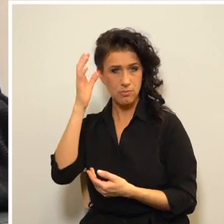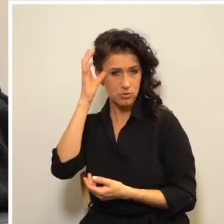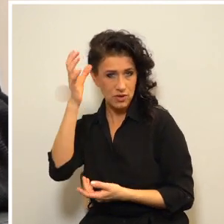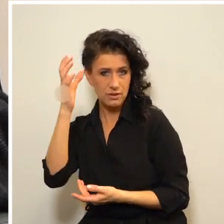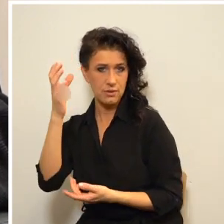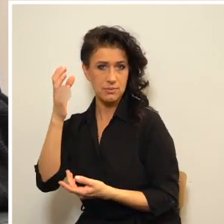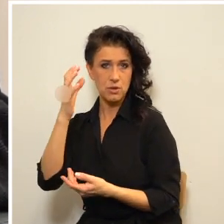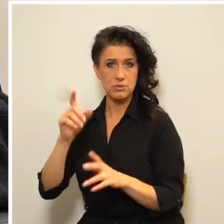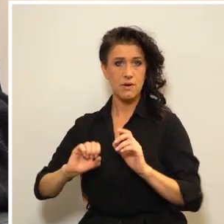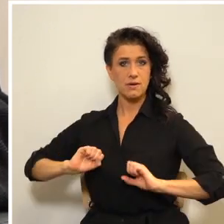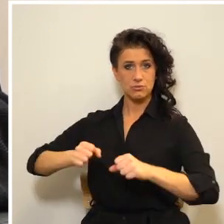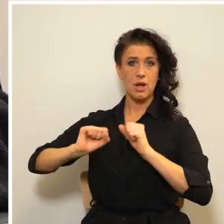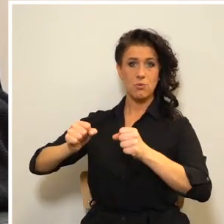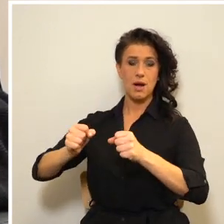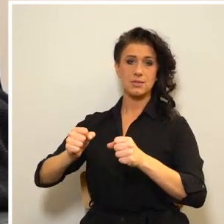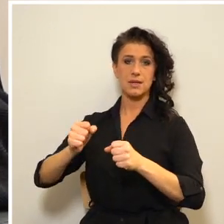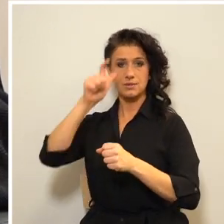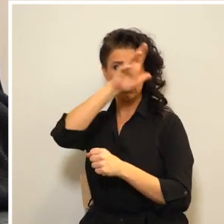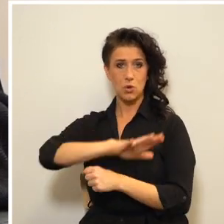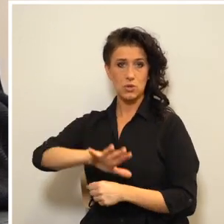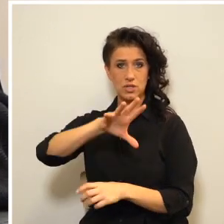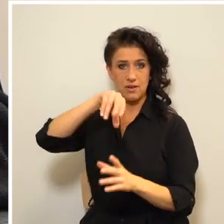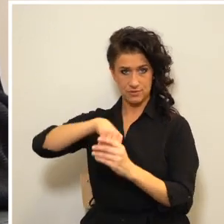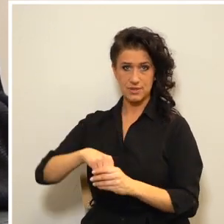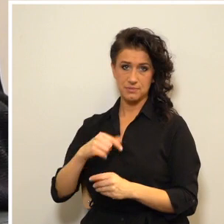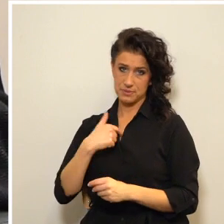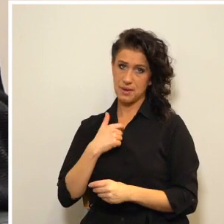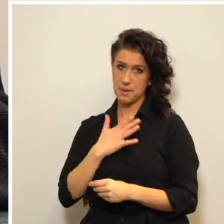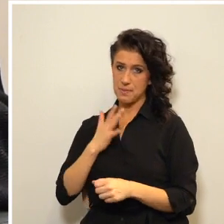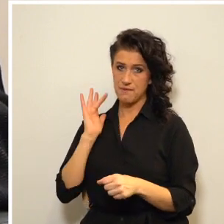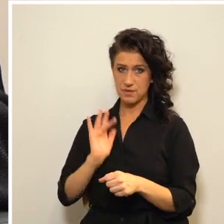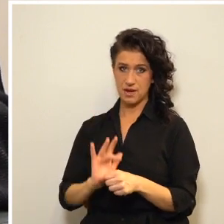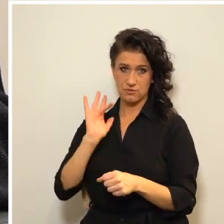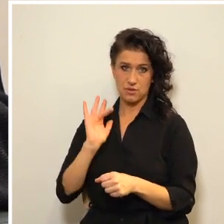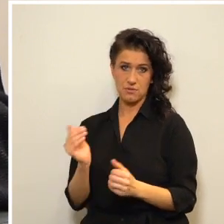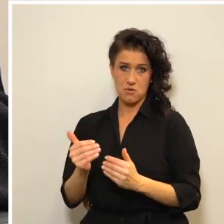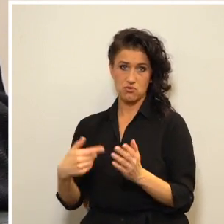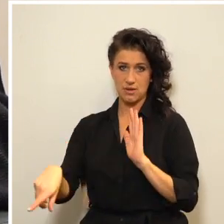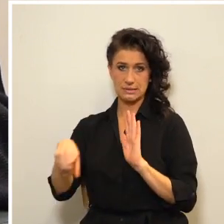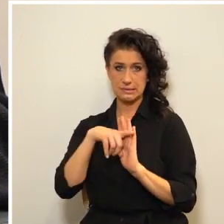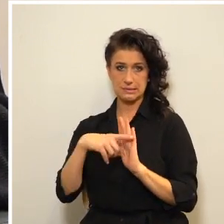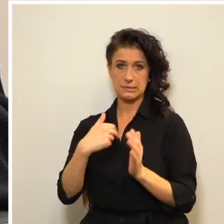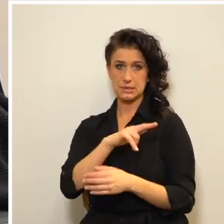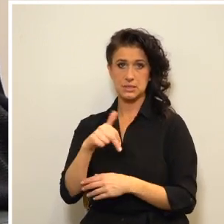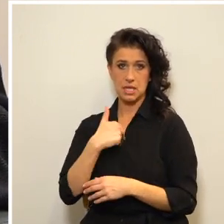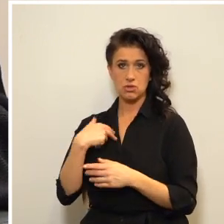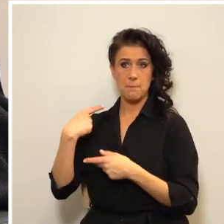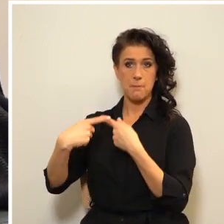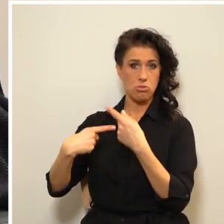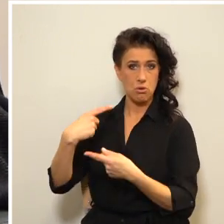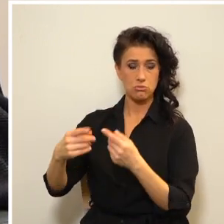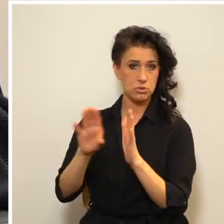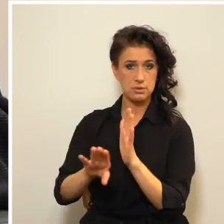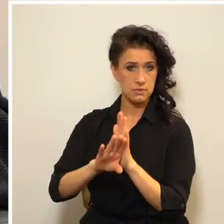fundusz funkcjonująca w danym społeczeństwie Ja mam ciągle wrażenie Boże jestem zbytni pesymistą że w naszej potoczy